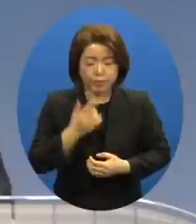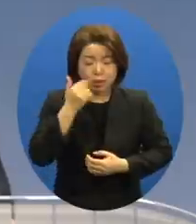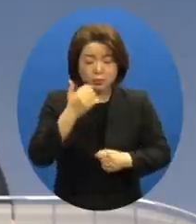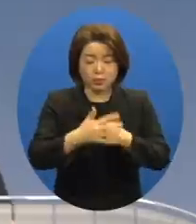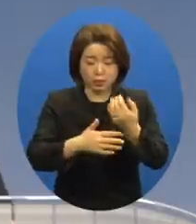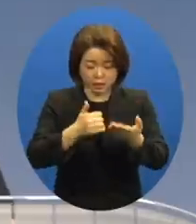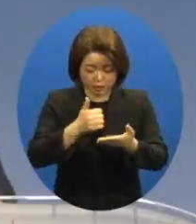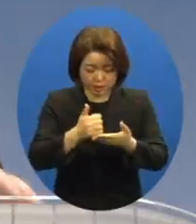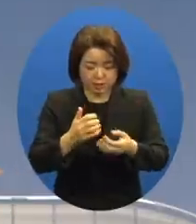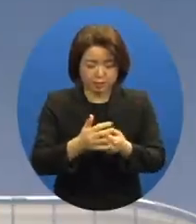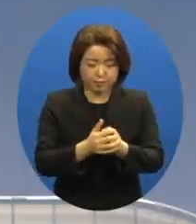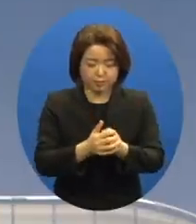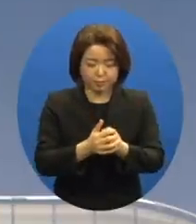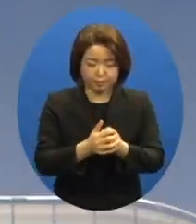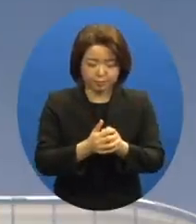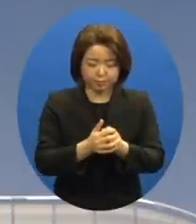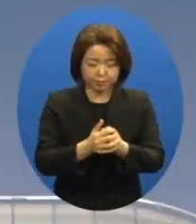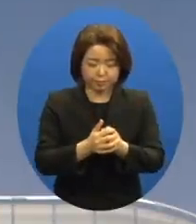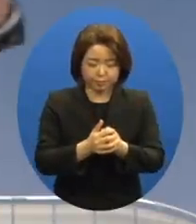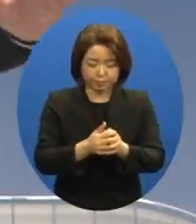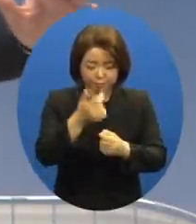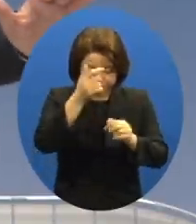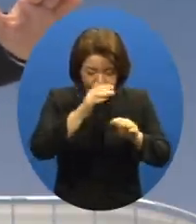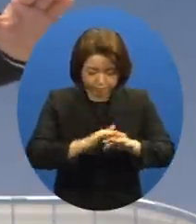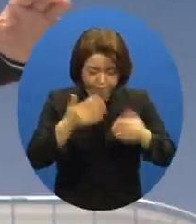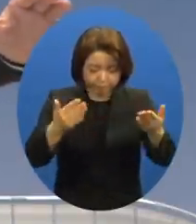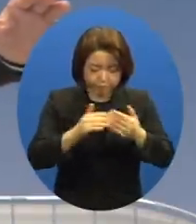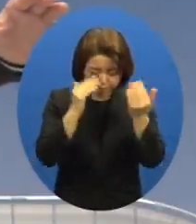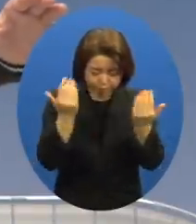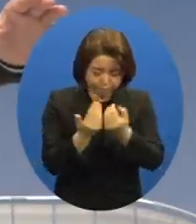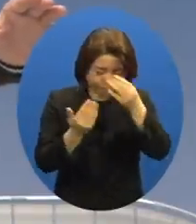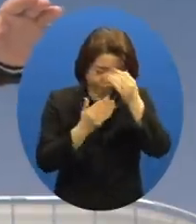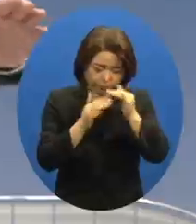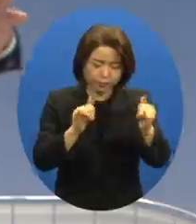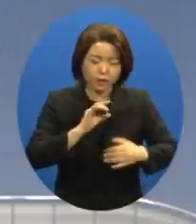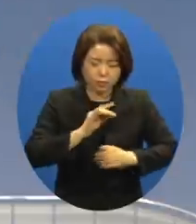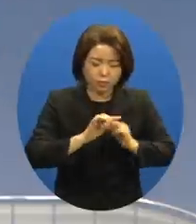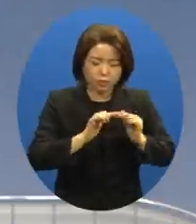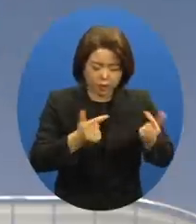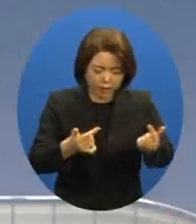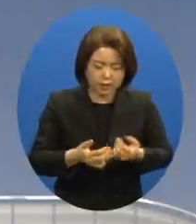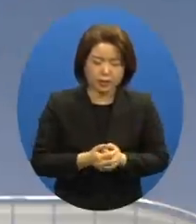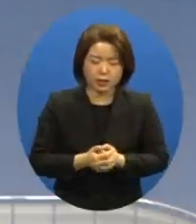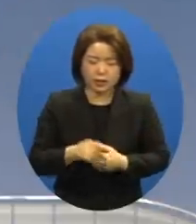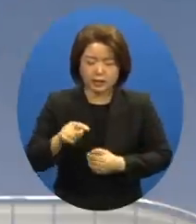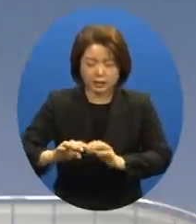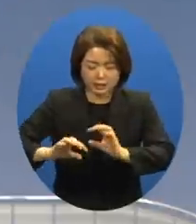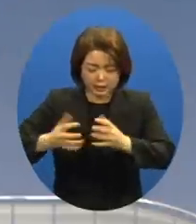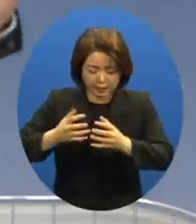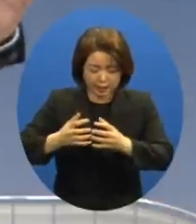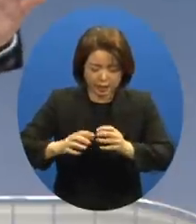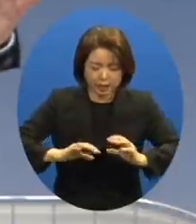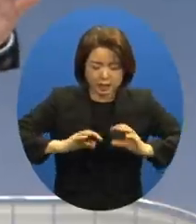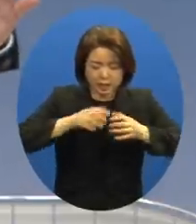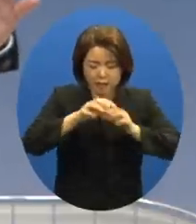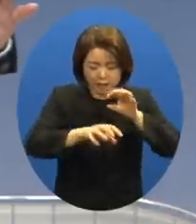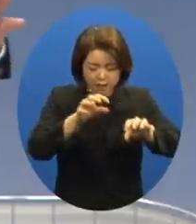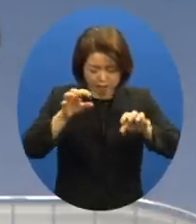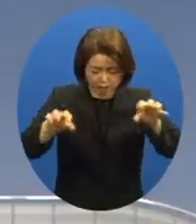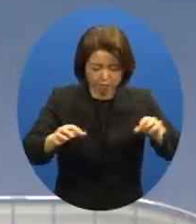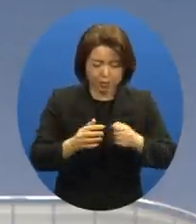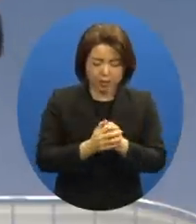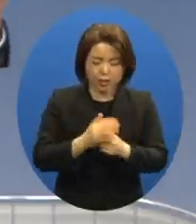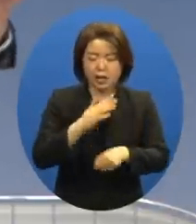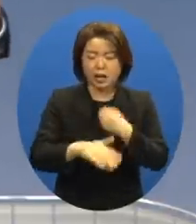하나님 예배하는 모든 성도 뿐만 아니 5 이 나라와 세계 열방에